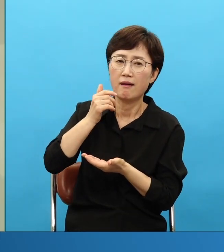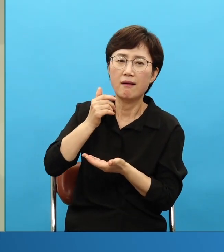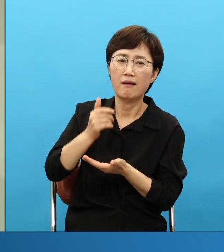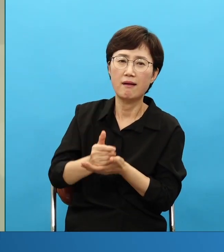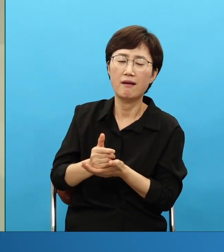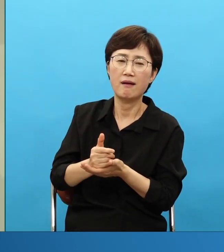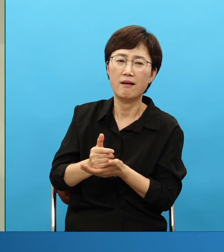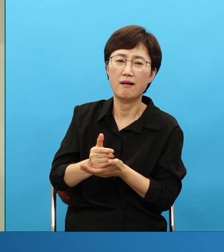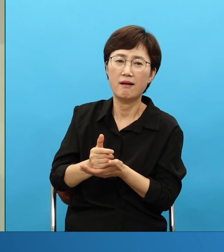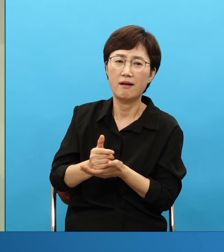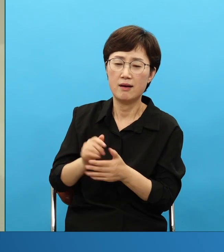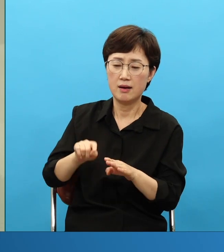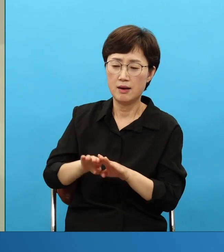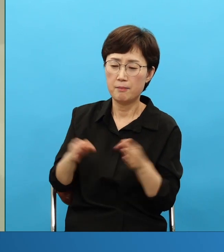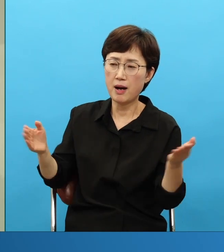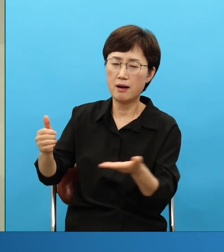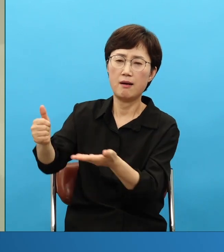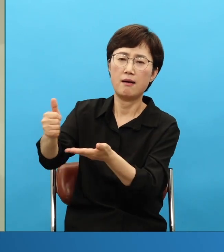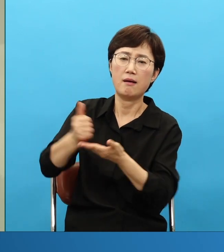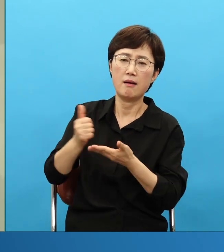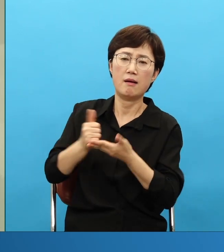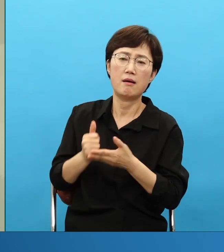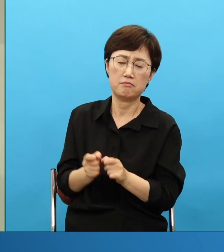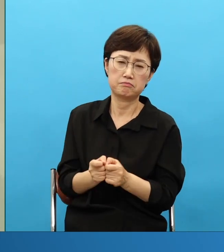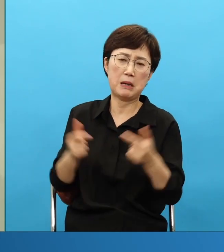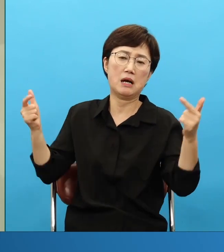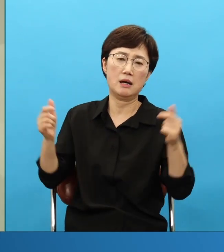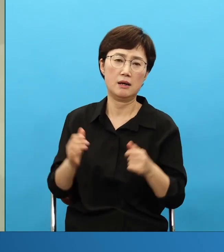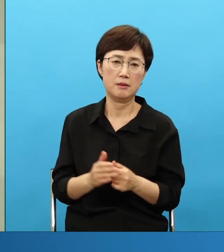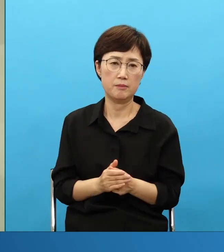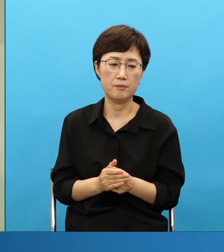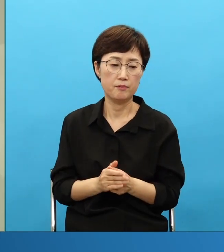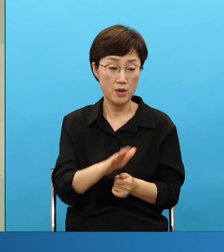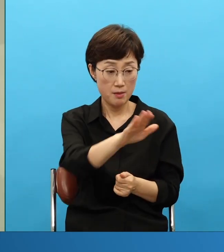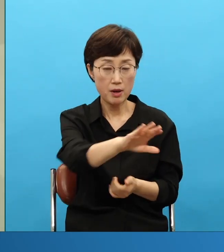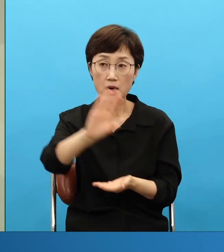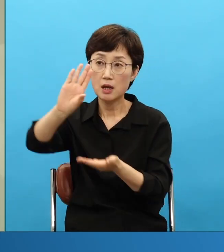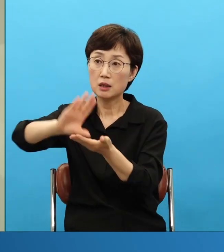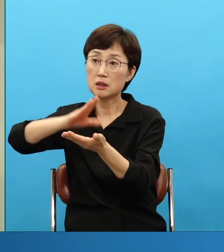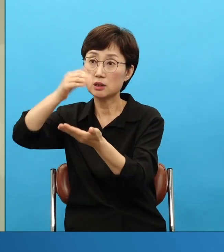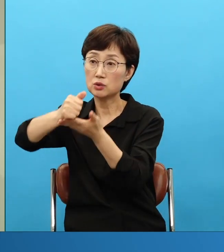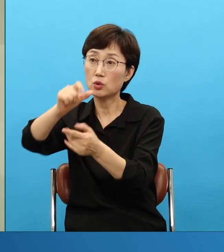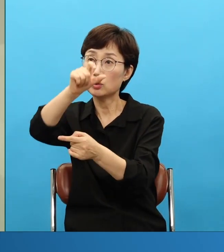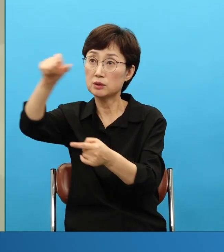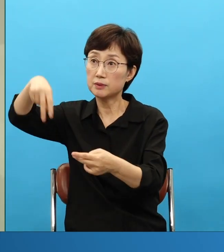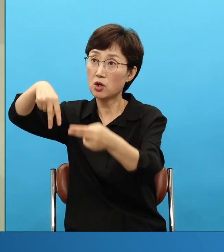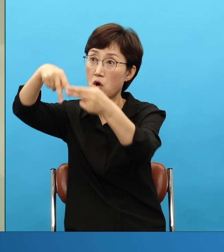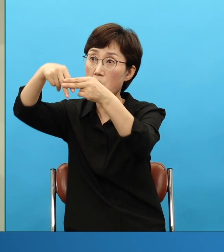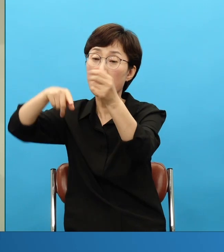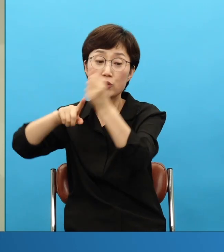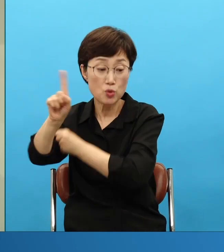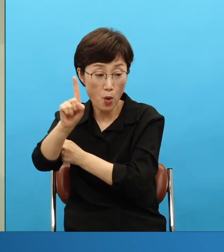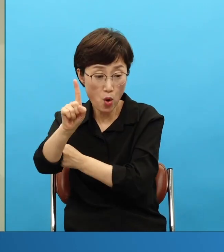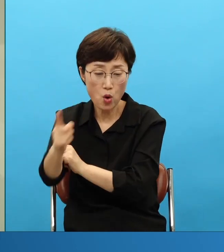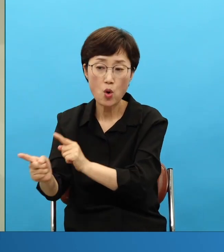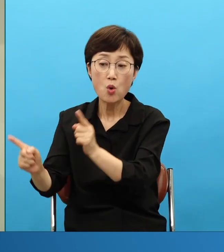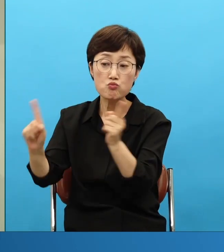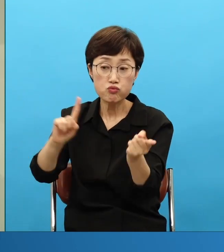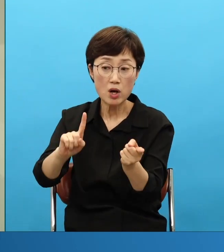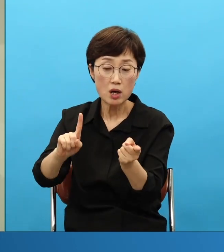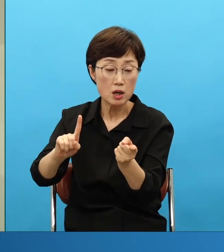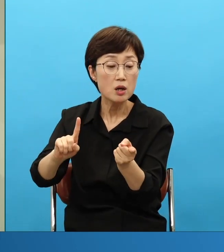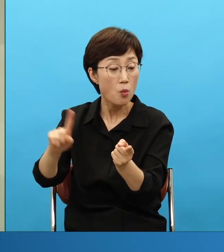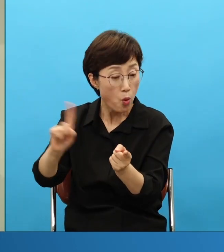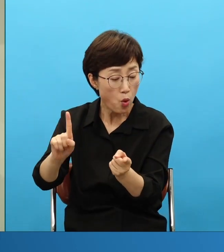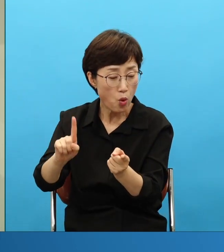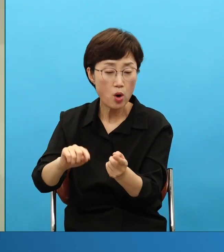the explanation he gave in Thessalonica. 그리스도께서 십자가에 죽어야 될 것과 부활해야 될 걸 설명했다. He explained why Christ had to die on the